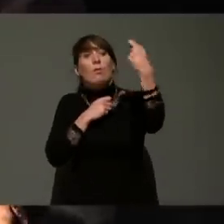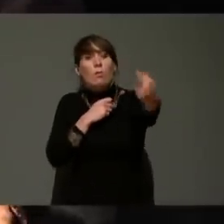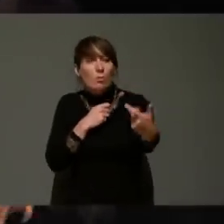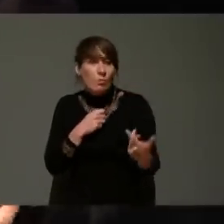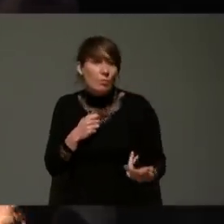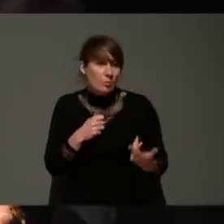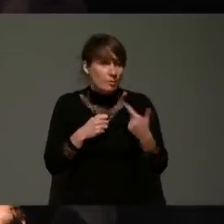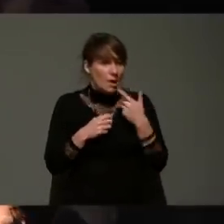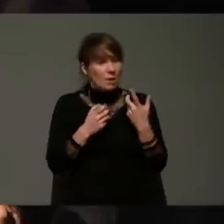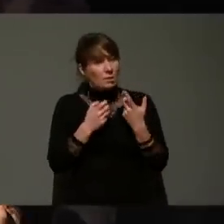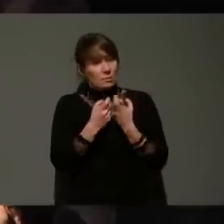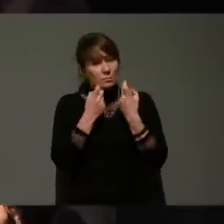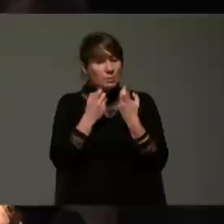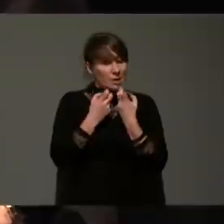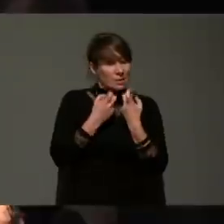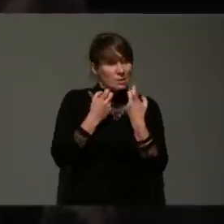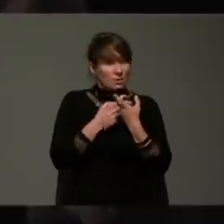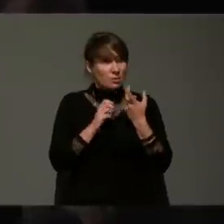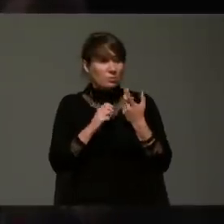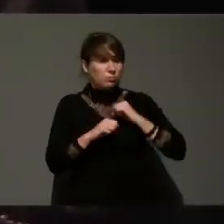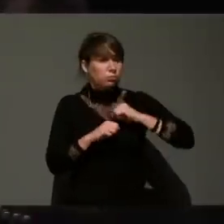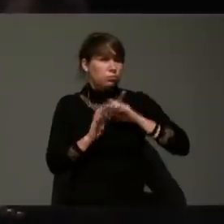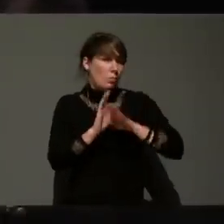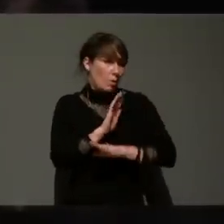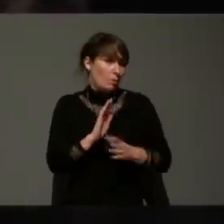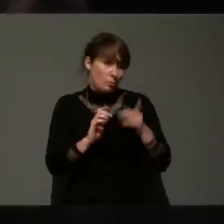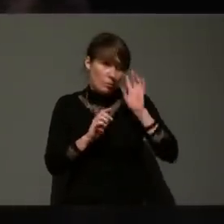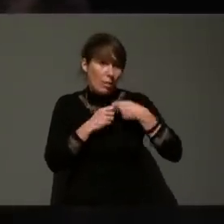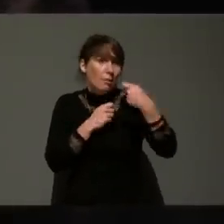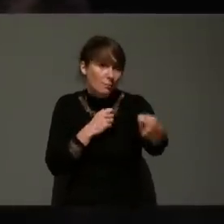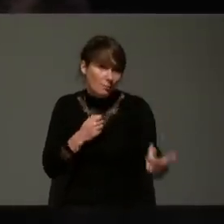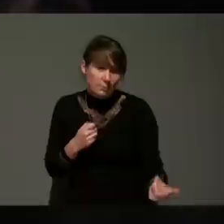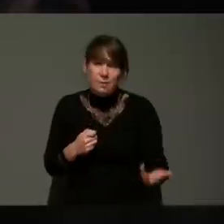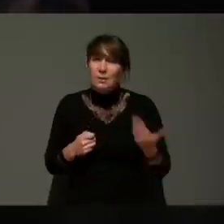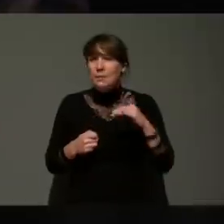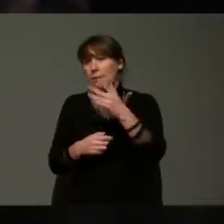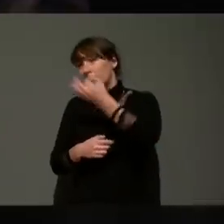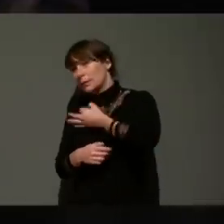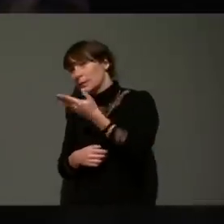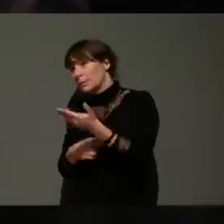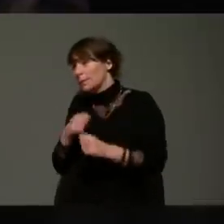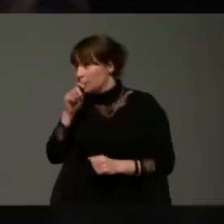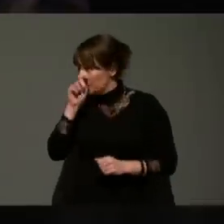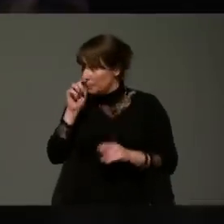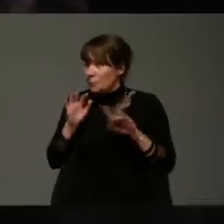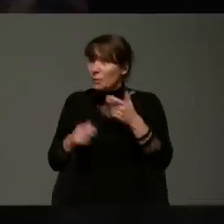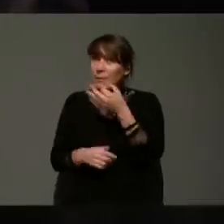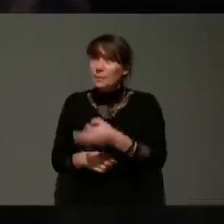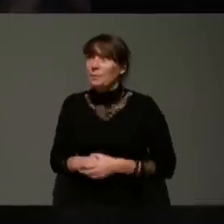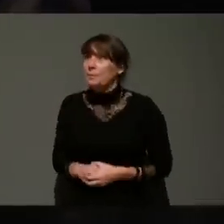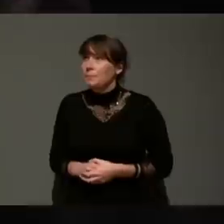l'exercice est intense. Mais ceci étant, quand vous dites que c'est, comment dirais-je,